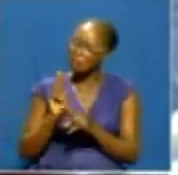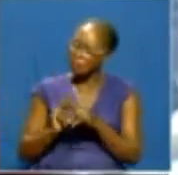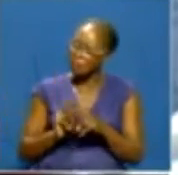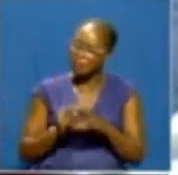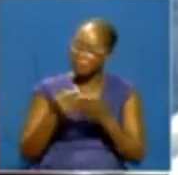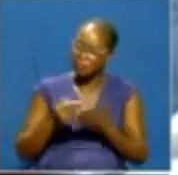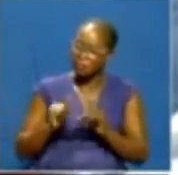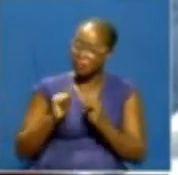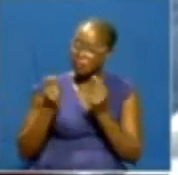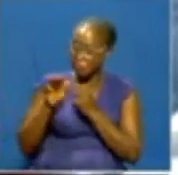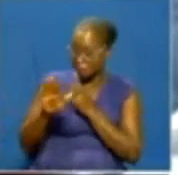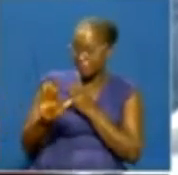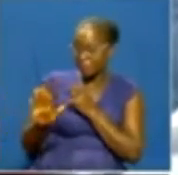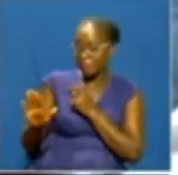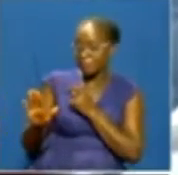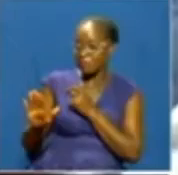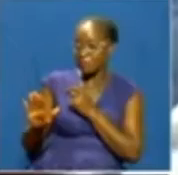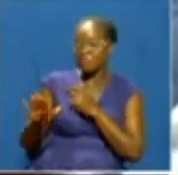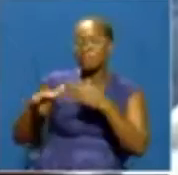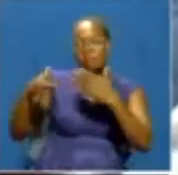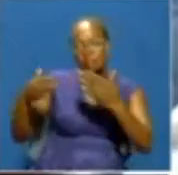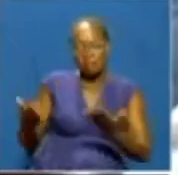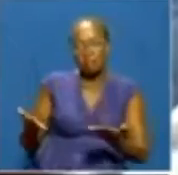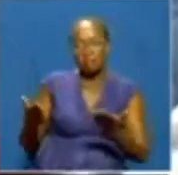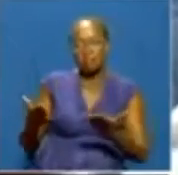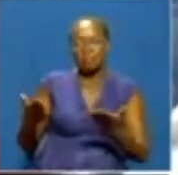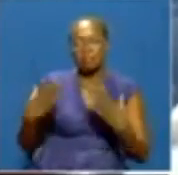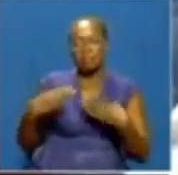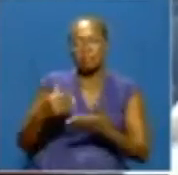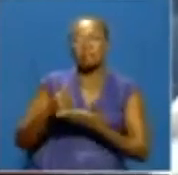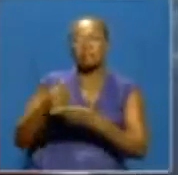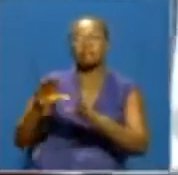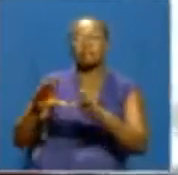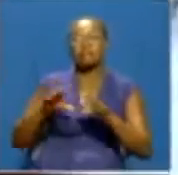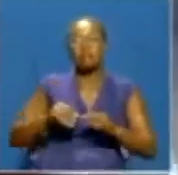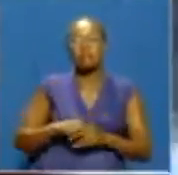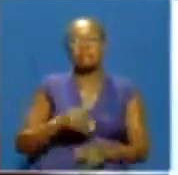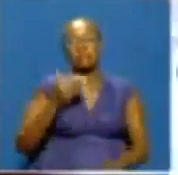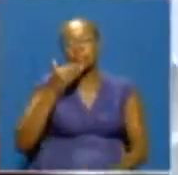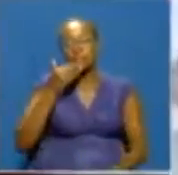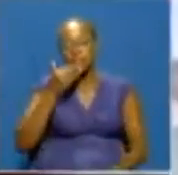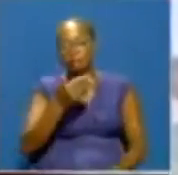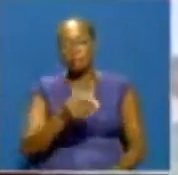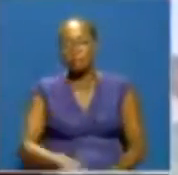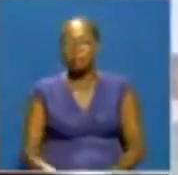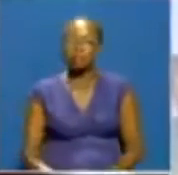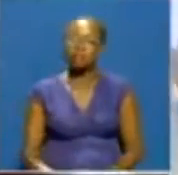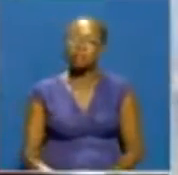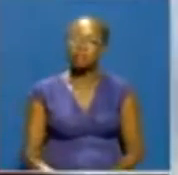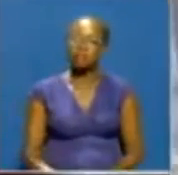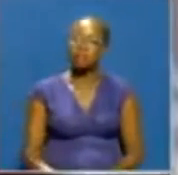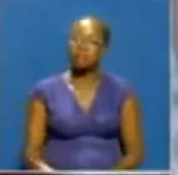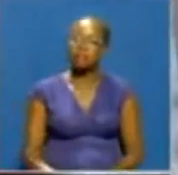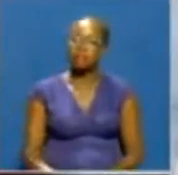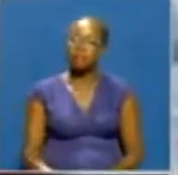yake ya county waangalie jinsi hawa watu wataweza kusaidika. Asante sana. Naam Yeri,